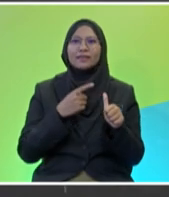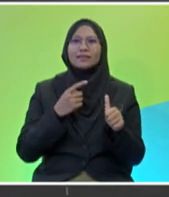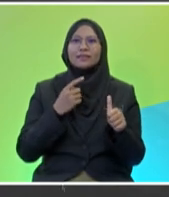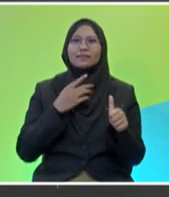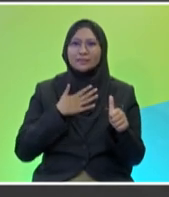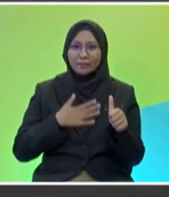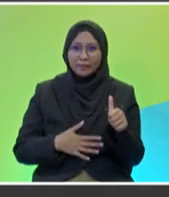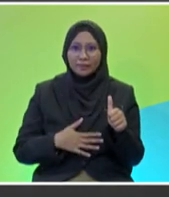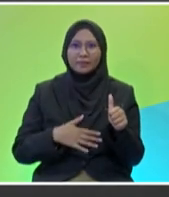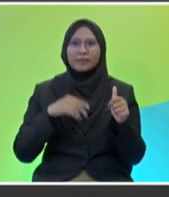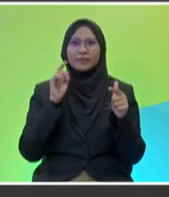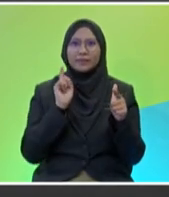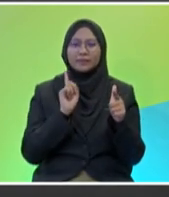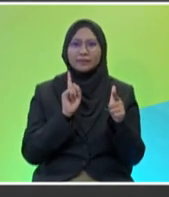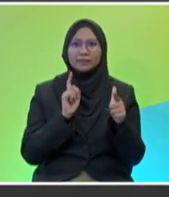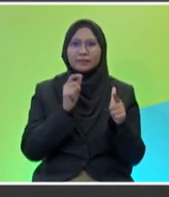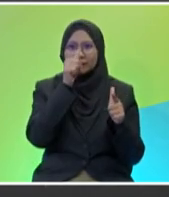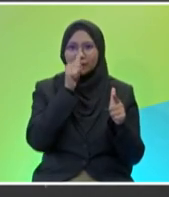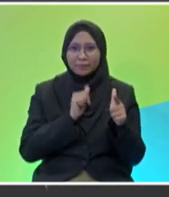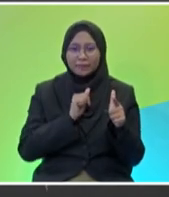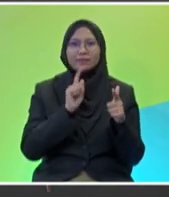seperti di Indonesia